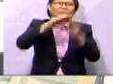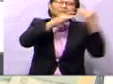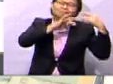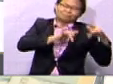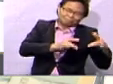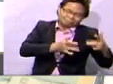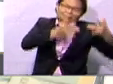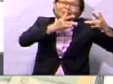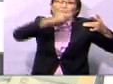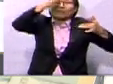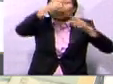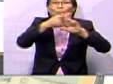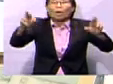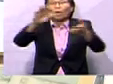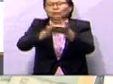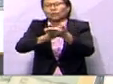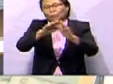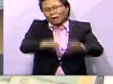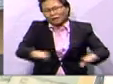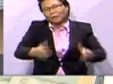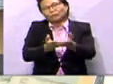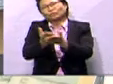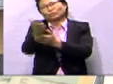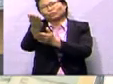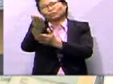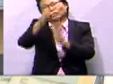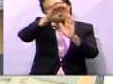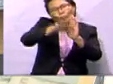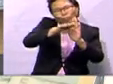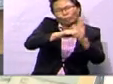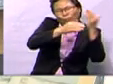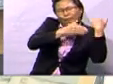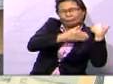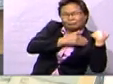bapa di dalam mempersiap persekolahan anak-anak sekaligus dapat mengurangkan